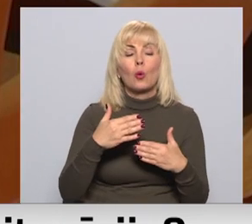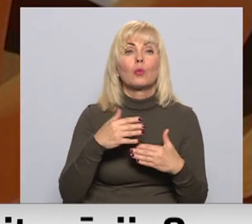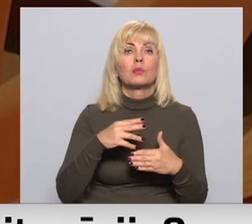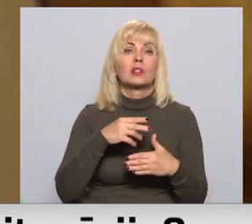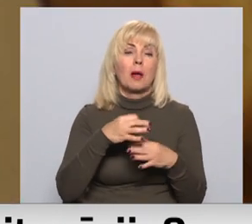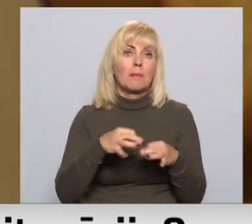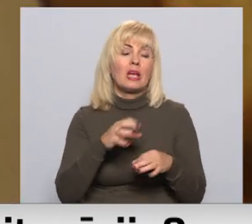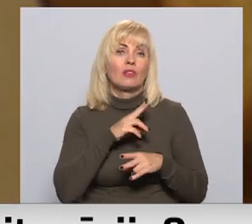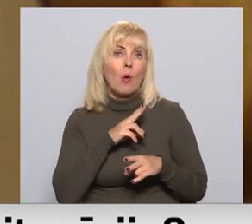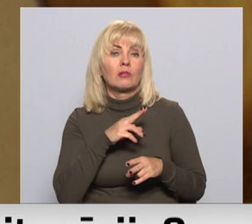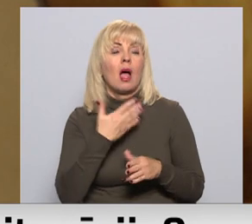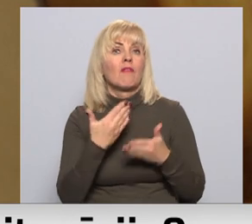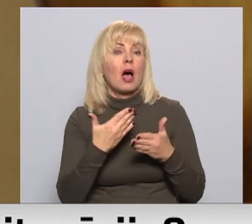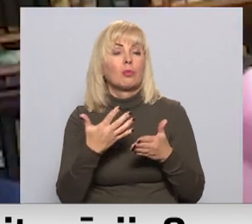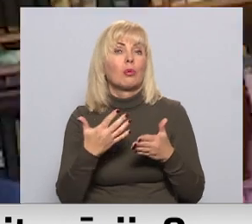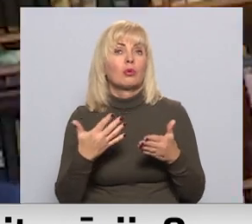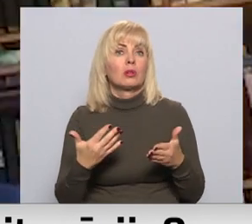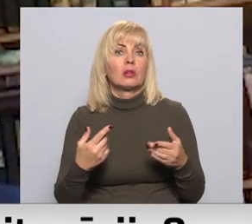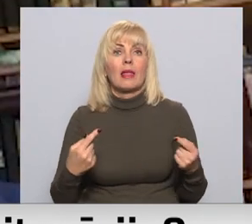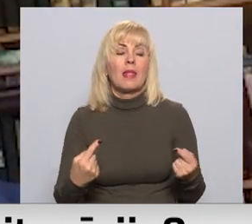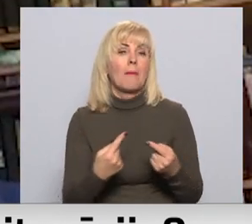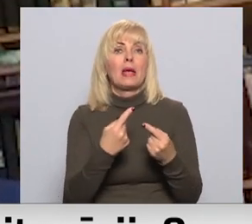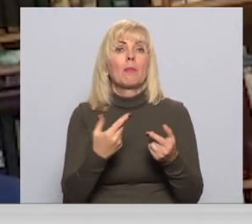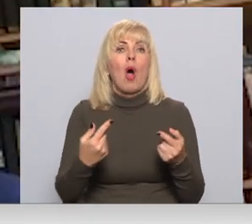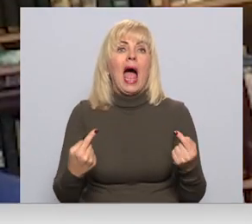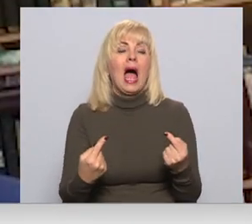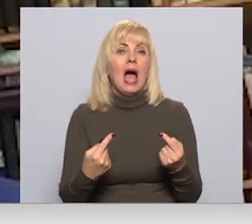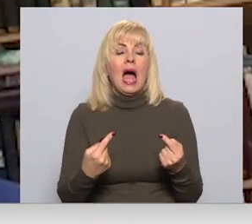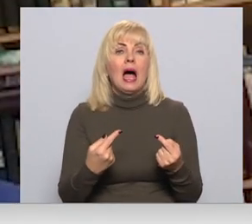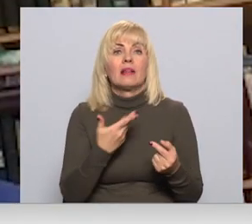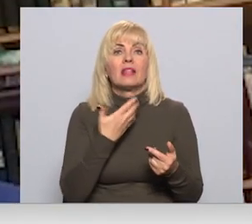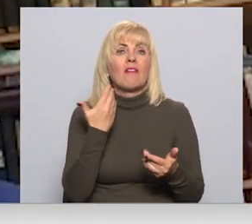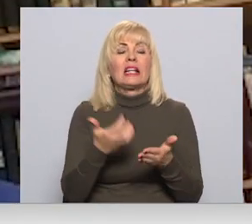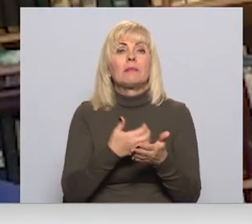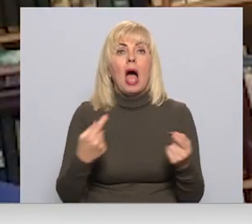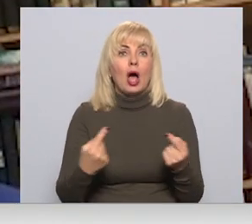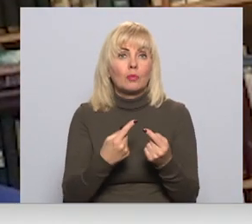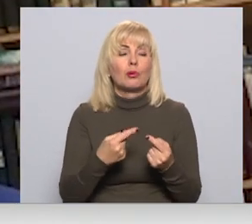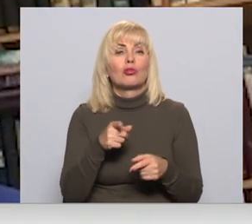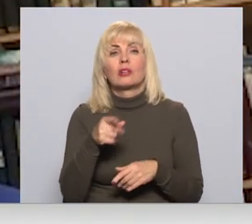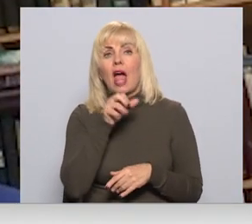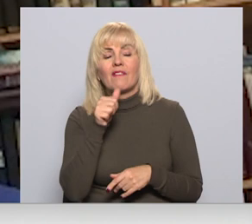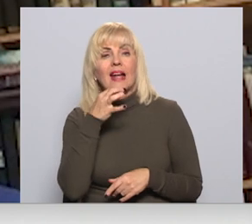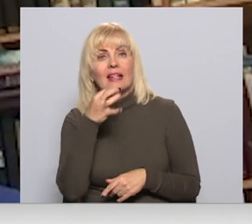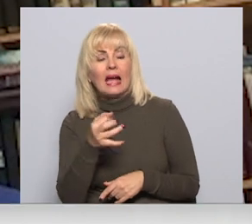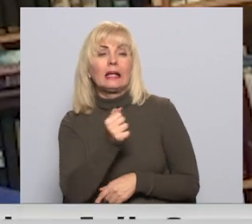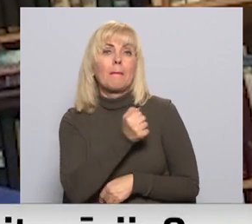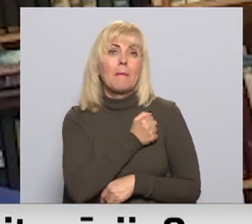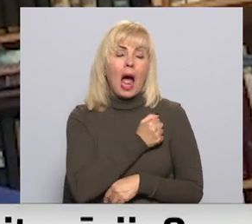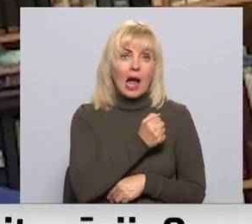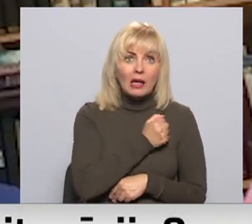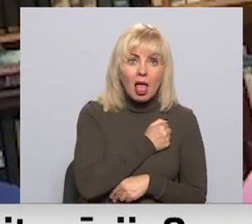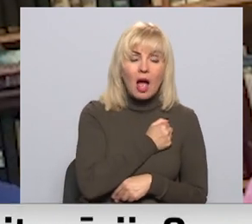var tikt izmantota neatbilstoši. Tās bija, es nevaru teikt, bailes, bet